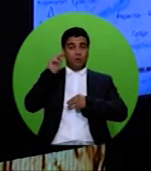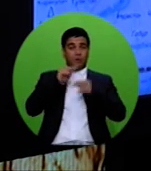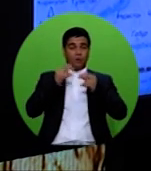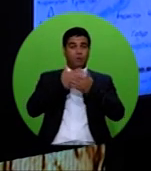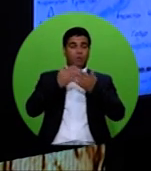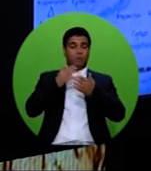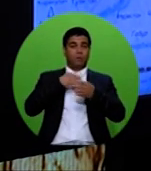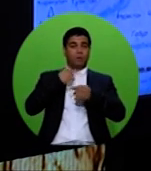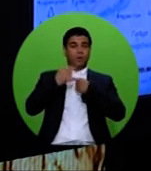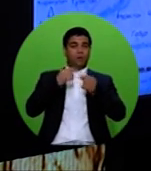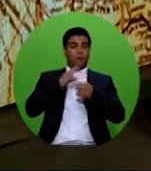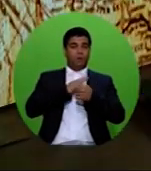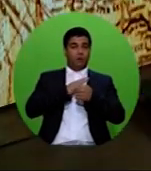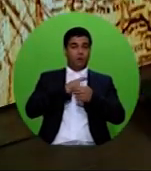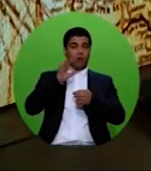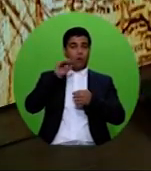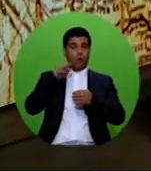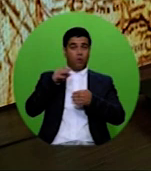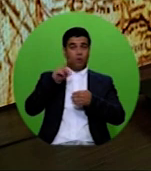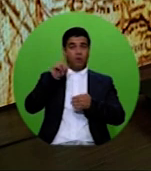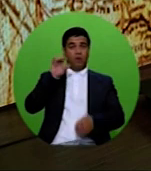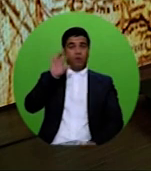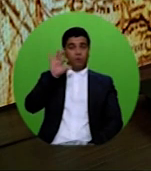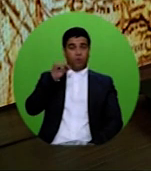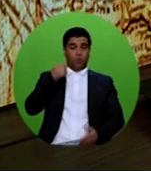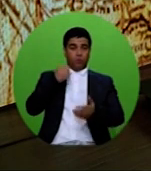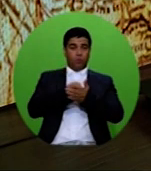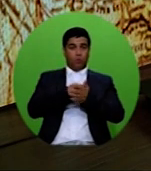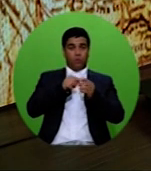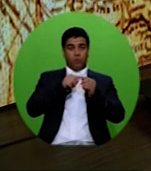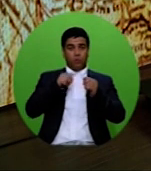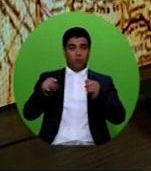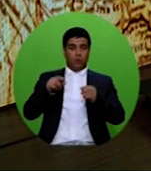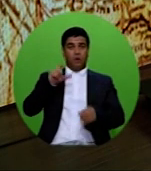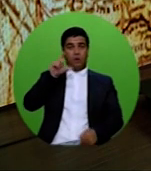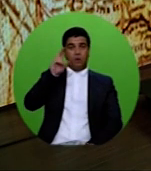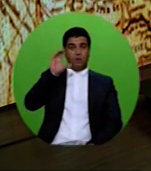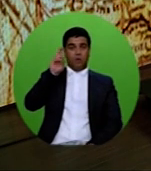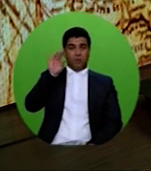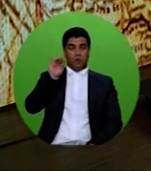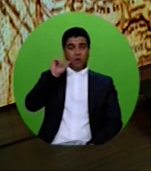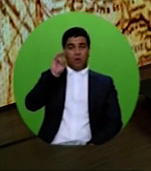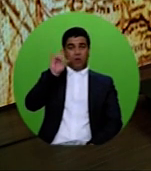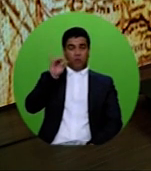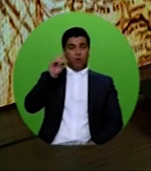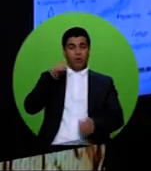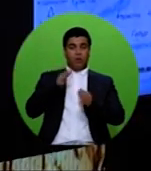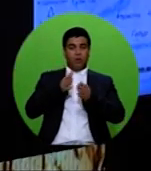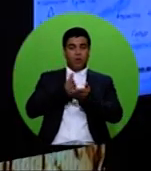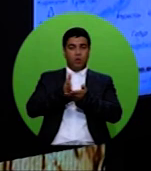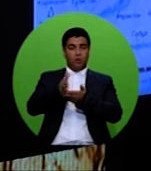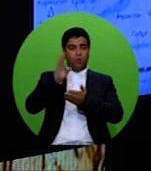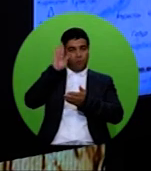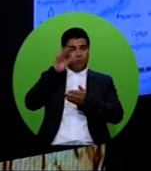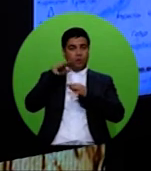вами говорили, что от реки Заравшан сюда по Эске Анхору идет вода,